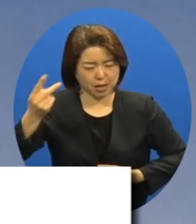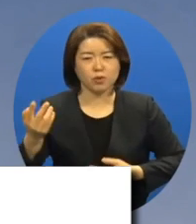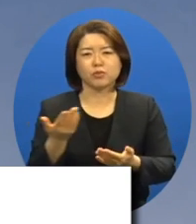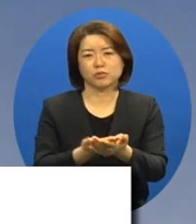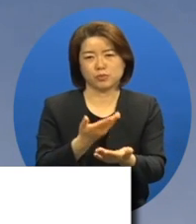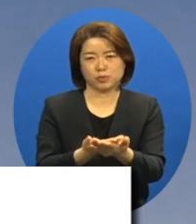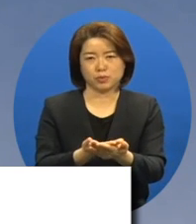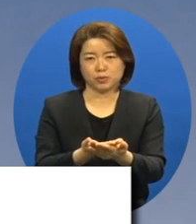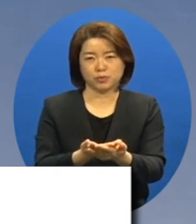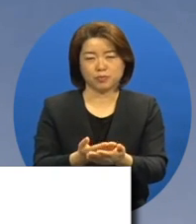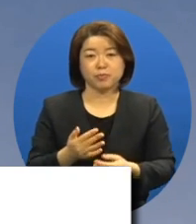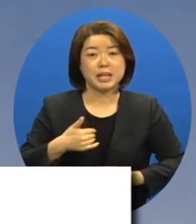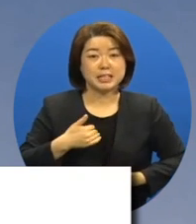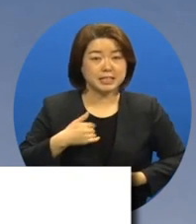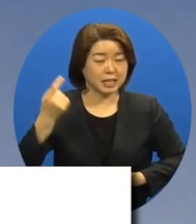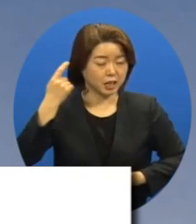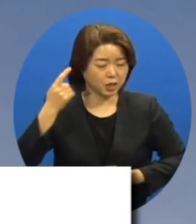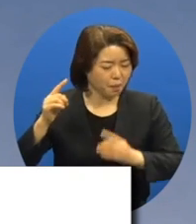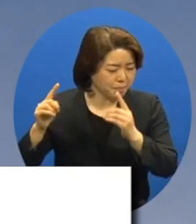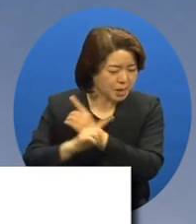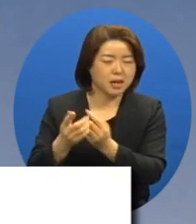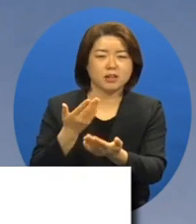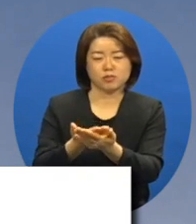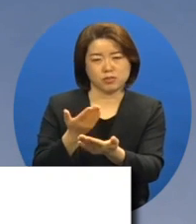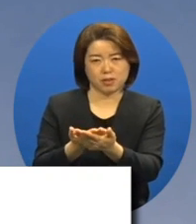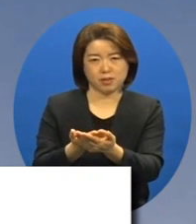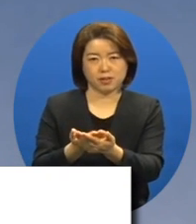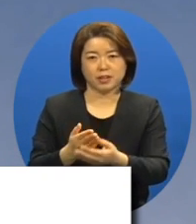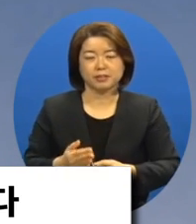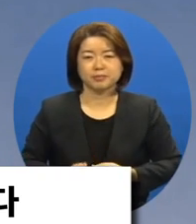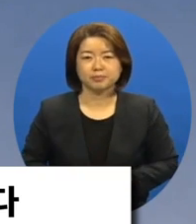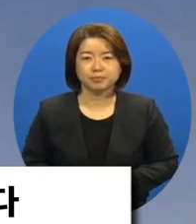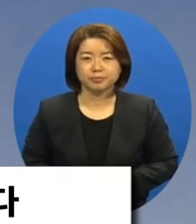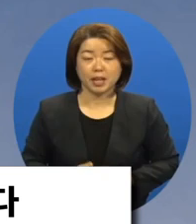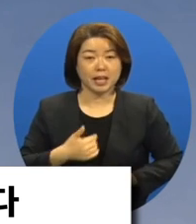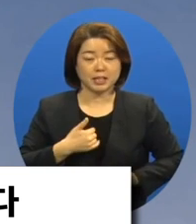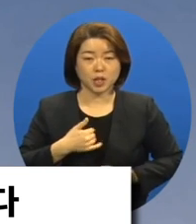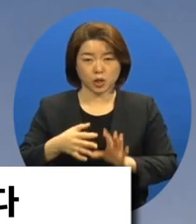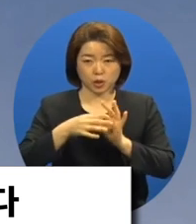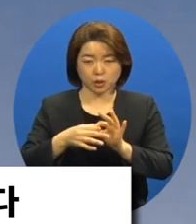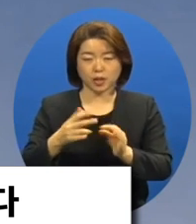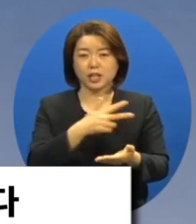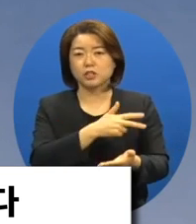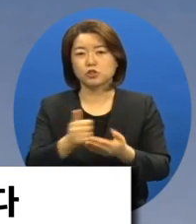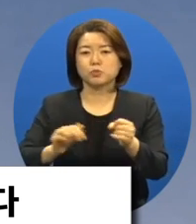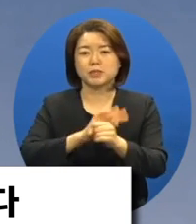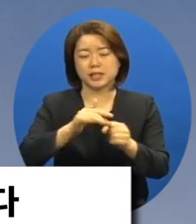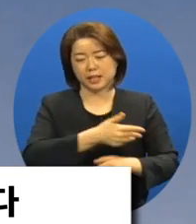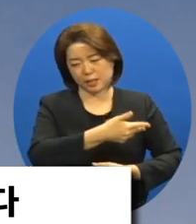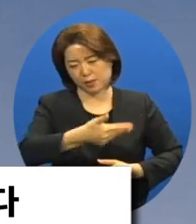바랍니다 제 귀를 바꿔 주시기 바랍니다 저를 통해서 주님의 사랑이 흘러 가게 되기를 바랍니다